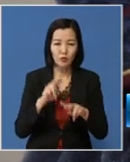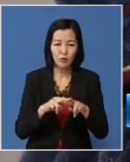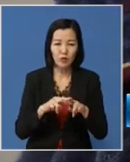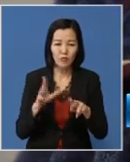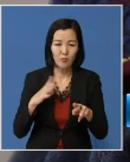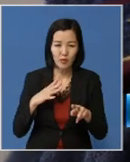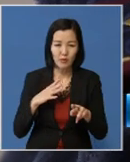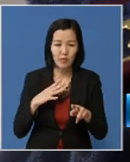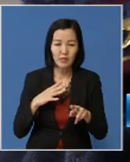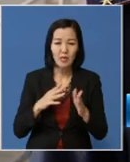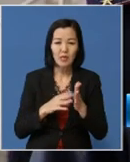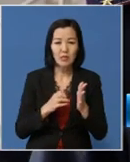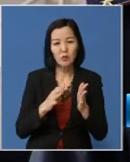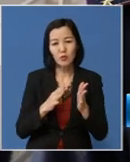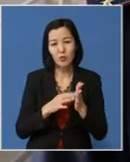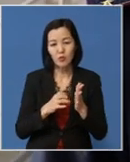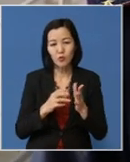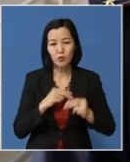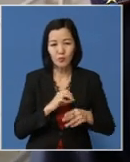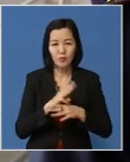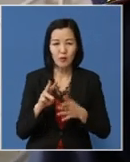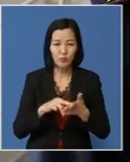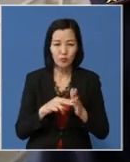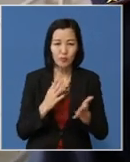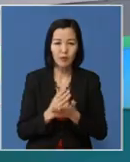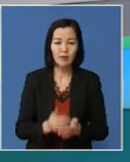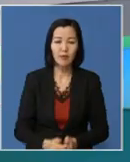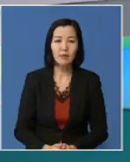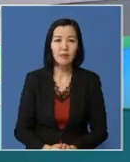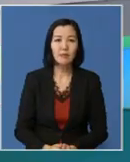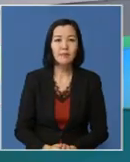болғандардың 800-900-ін қамтуды жоспарлап отырмыз.